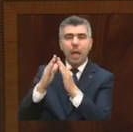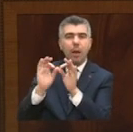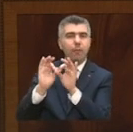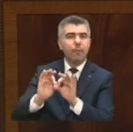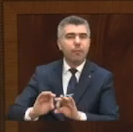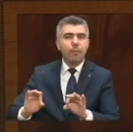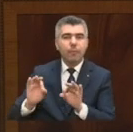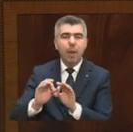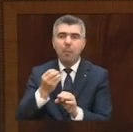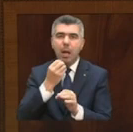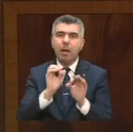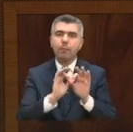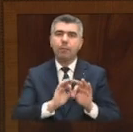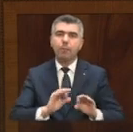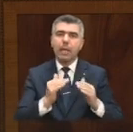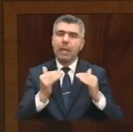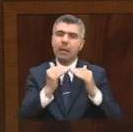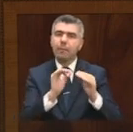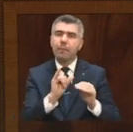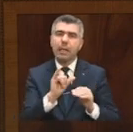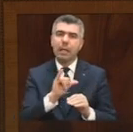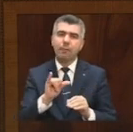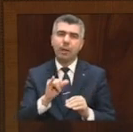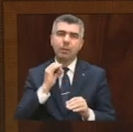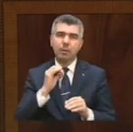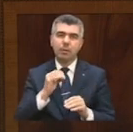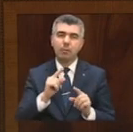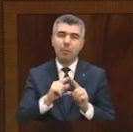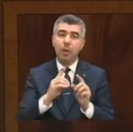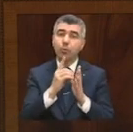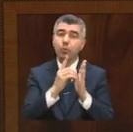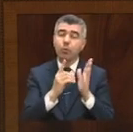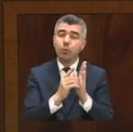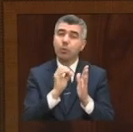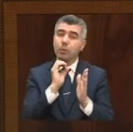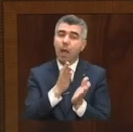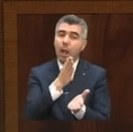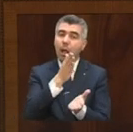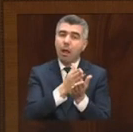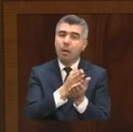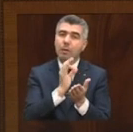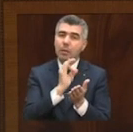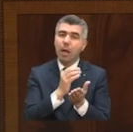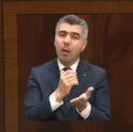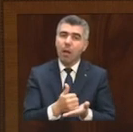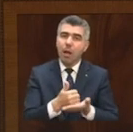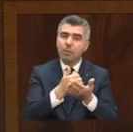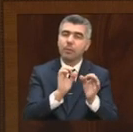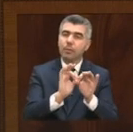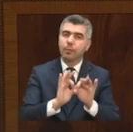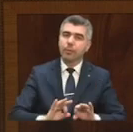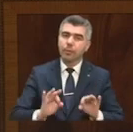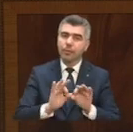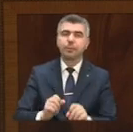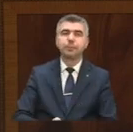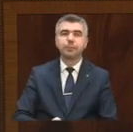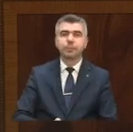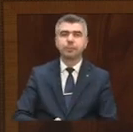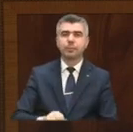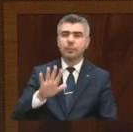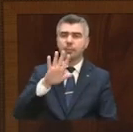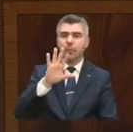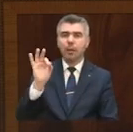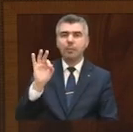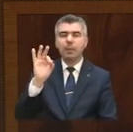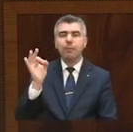ياكل كيفاش تكون تكافؤ الفرص هذا الضرب في حق يعني حق دستوري ديال هذا الطالب مساله ثانيه هاد 50%